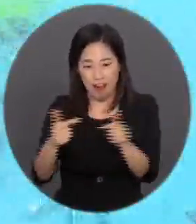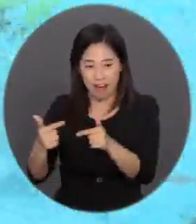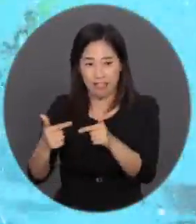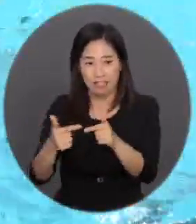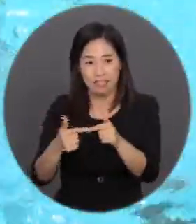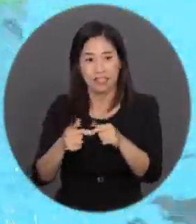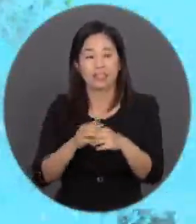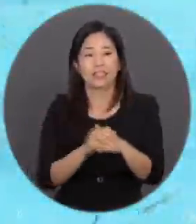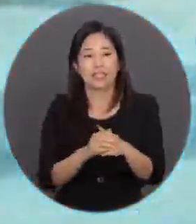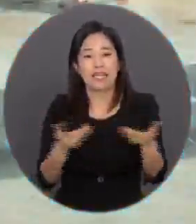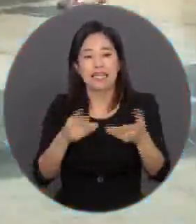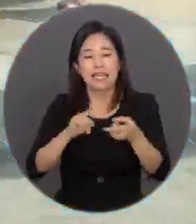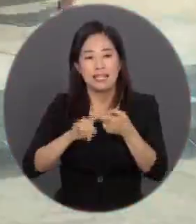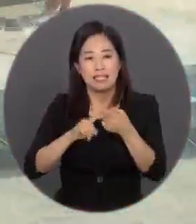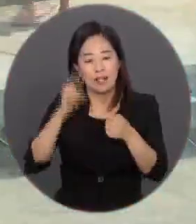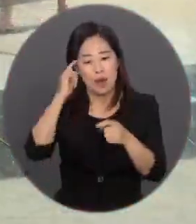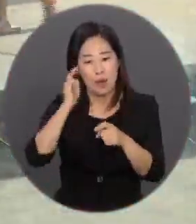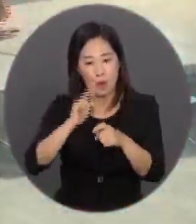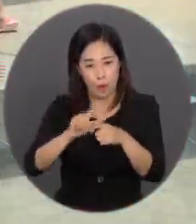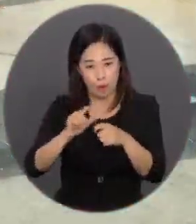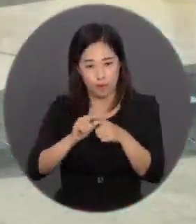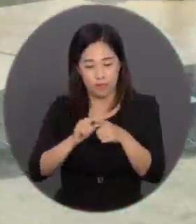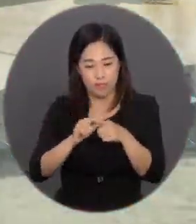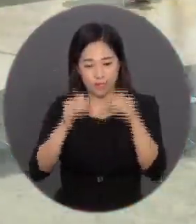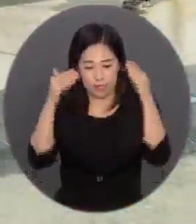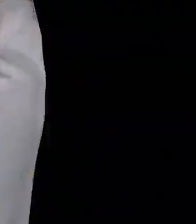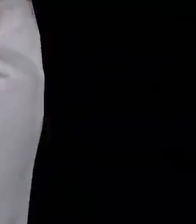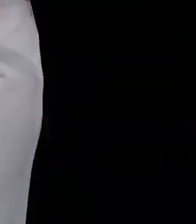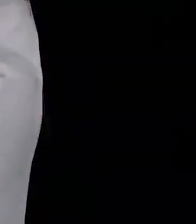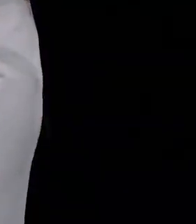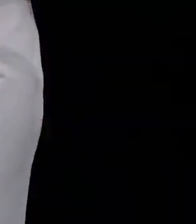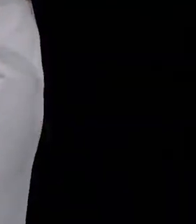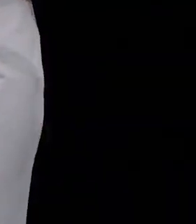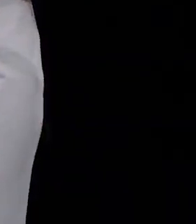있습니다. MBC 뉴스 최우식입니다.